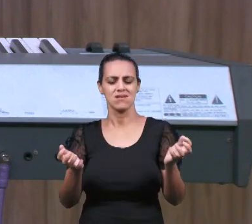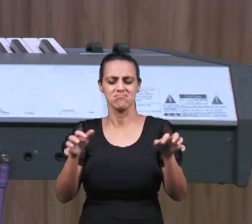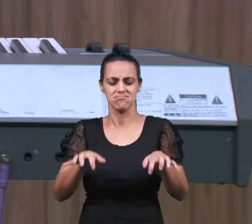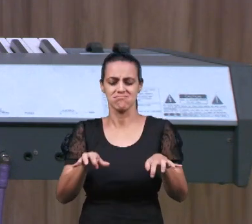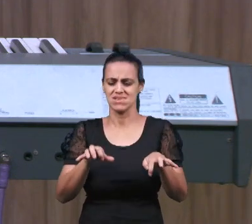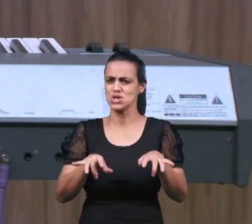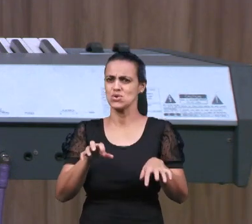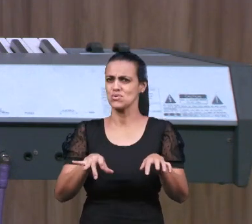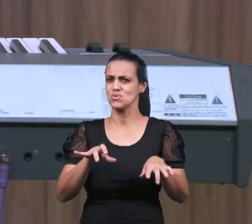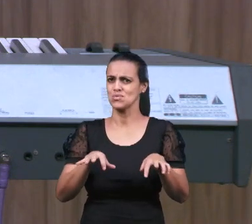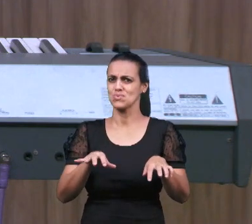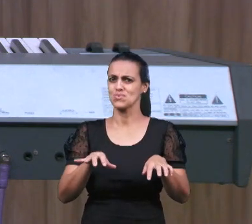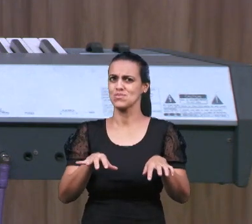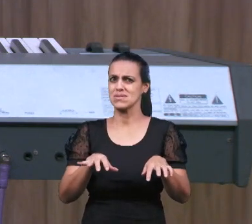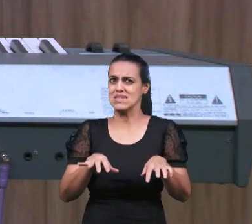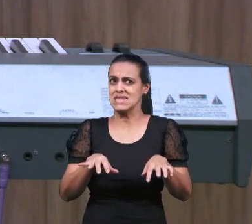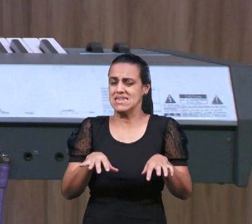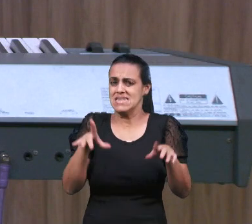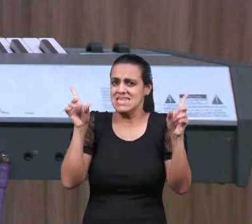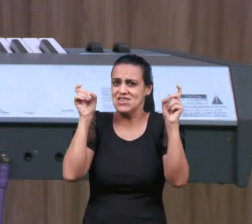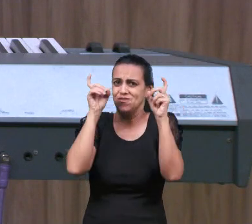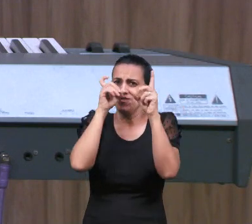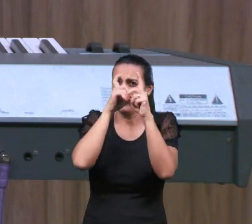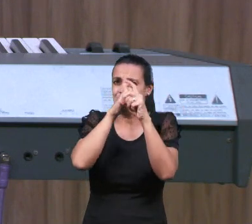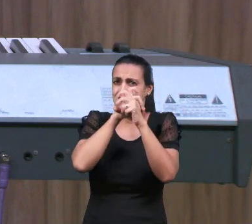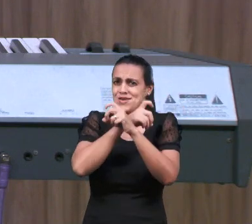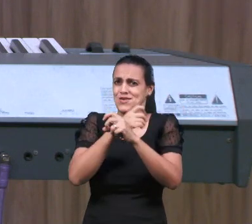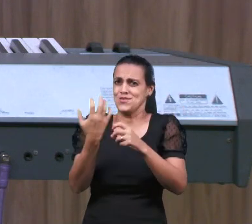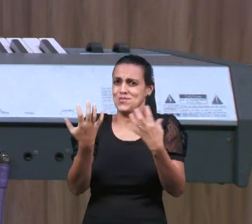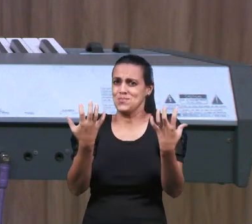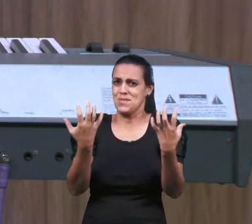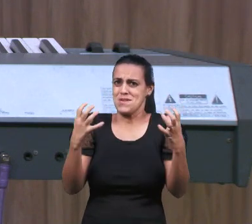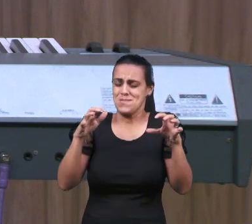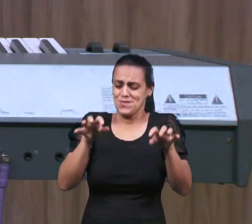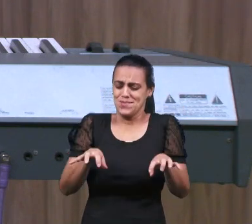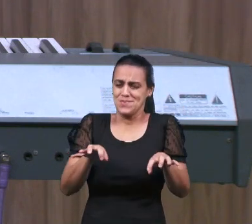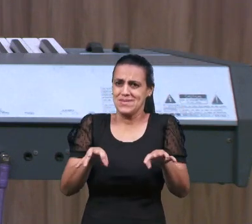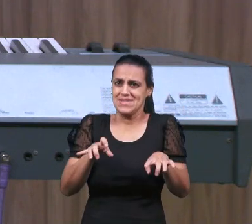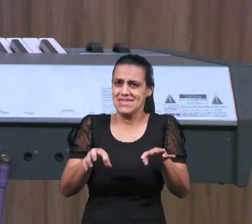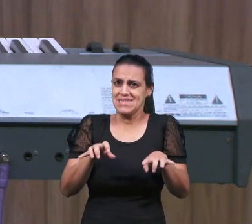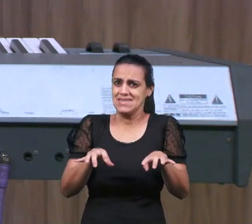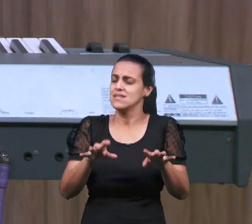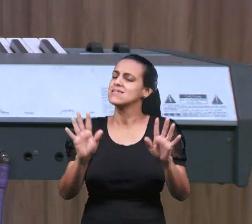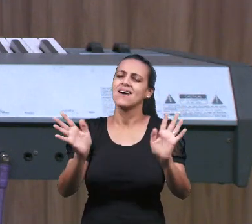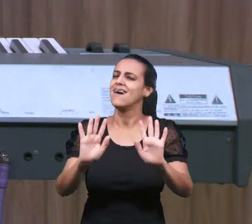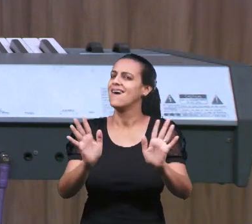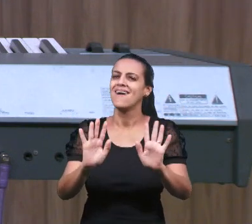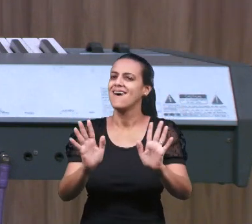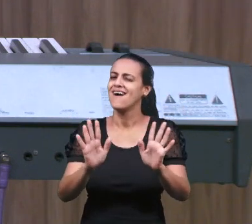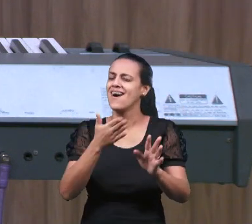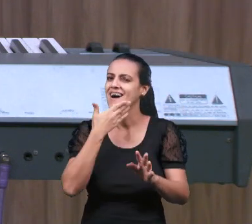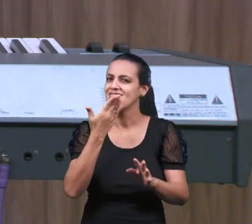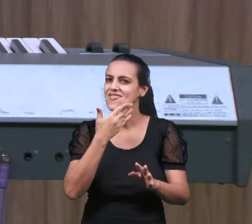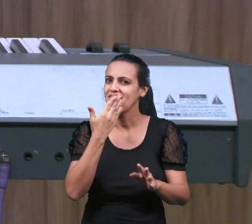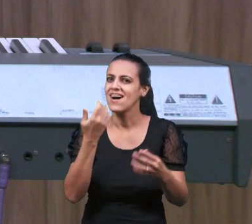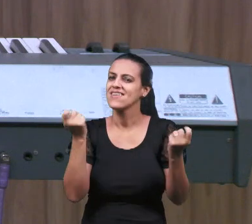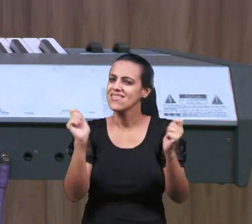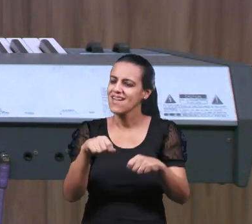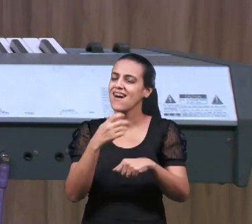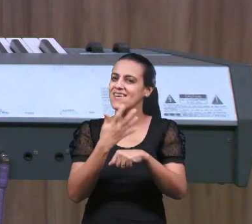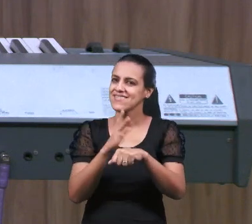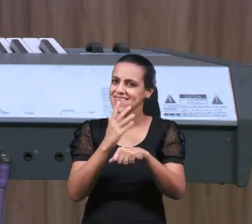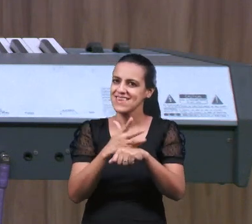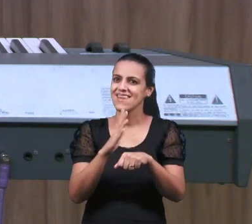deux mains ensemble? Il y a des frères et sœurs qui disent « Ah, mais ça peut être difficile de mettre les mains ensemble. » Non, ce n'est pas difficile. Quand